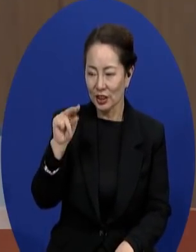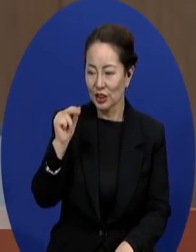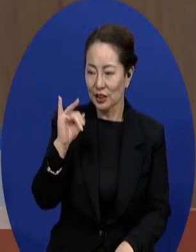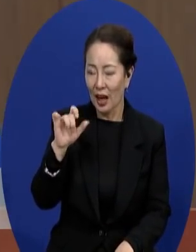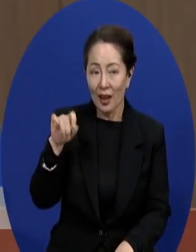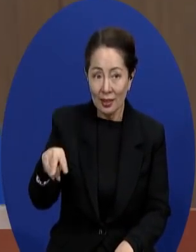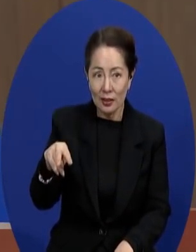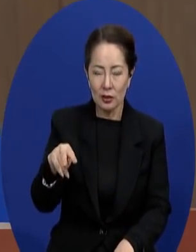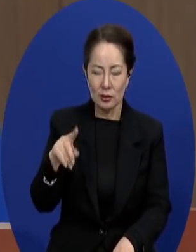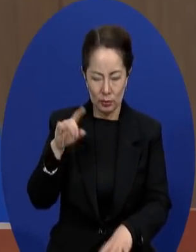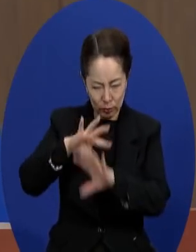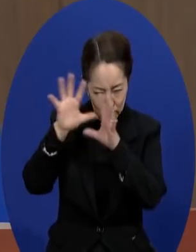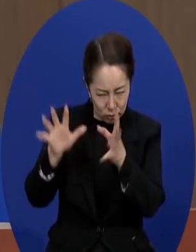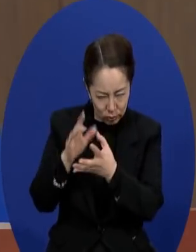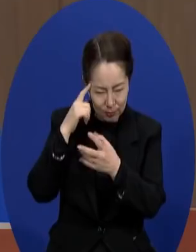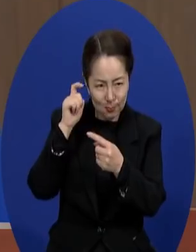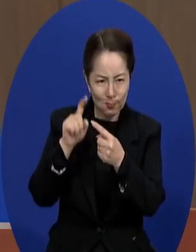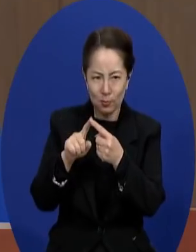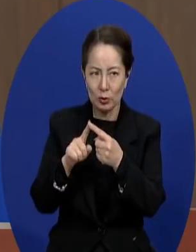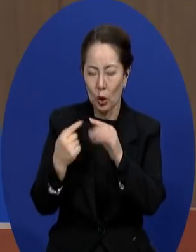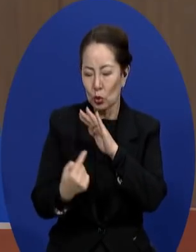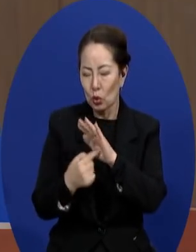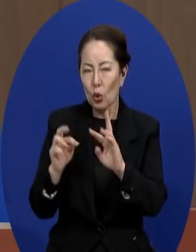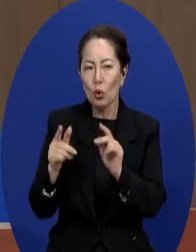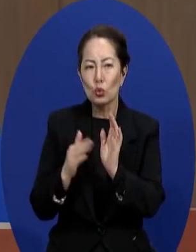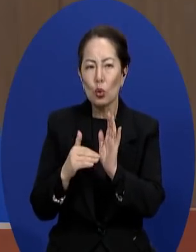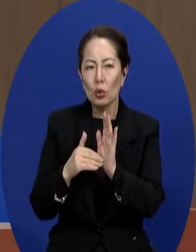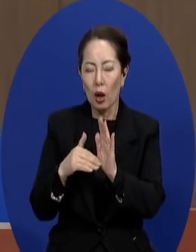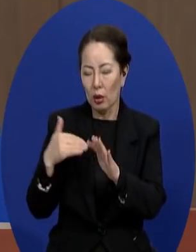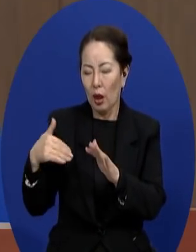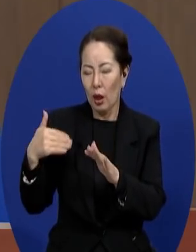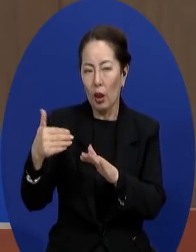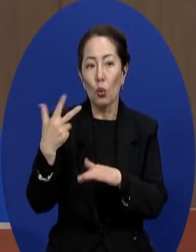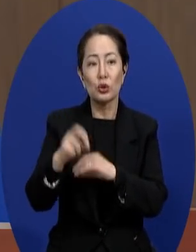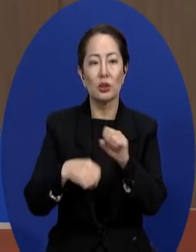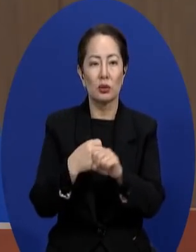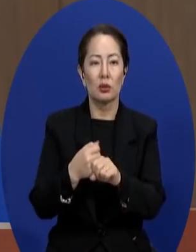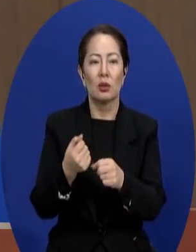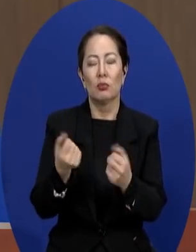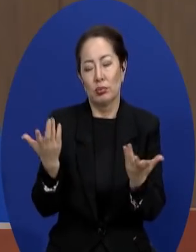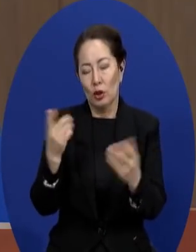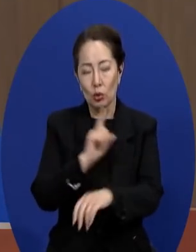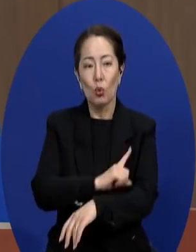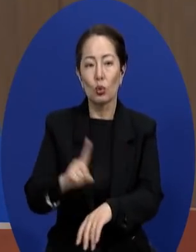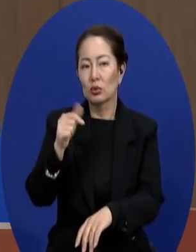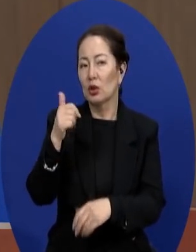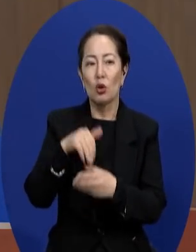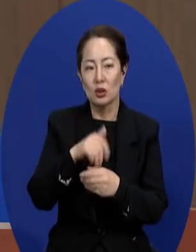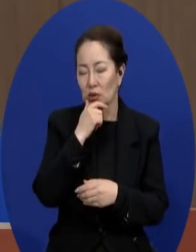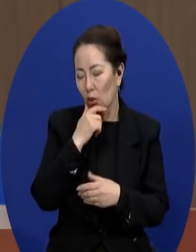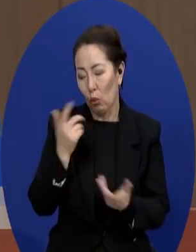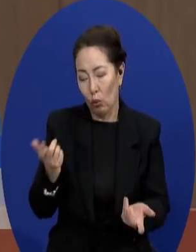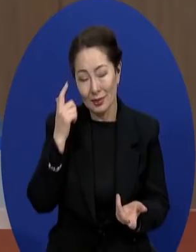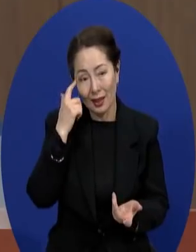зөв тодорхойлж чаддаагүй. Суур өөрчлөлтөд дутуу хийснээс болоод 30 жилийн хичээл зүтгэл маань сансан үрдэнд өнөөдөр хүртэл хүрч чадахгүй байна гэж үзэж